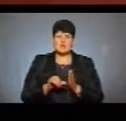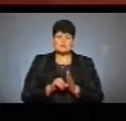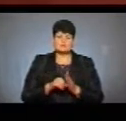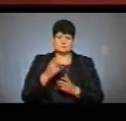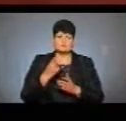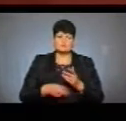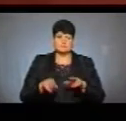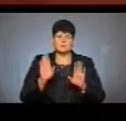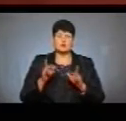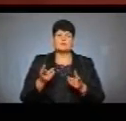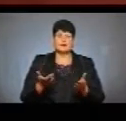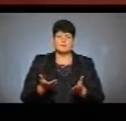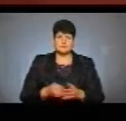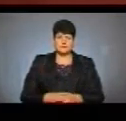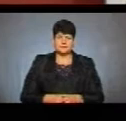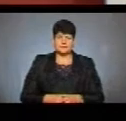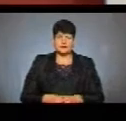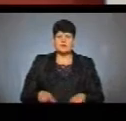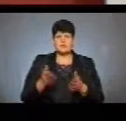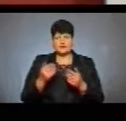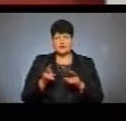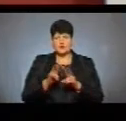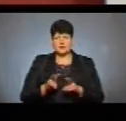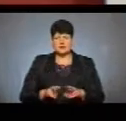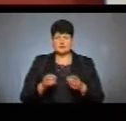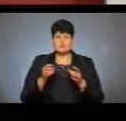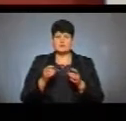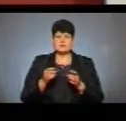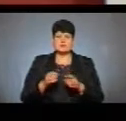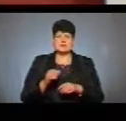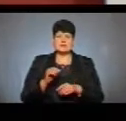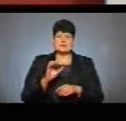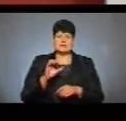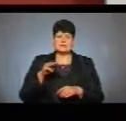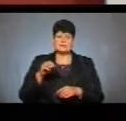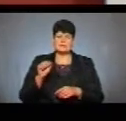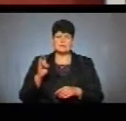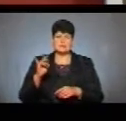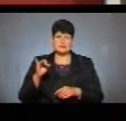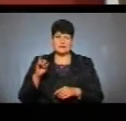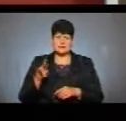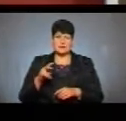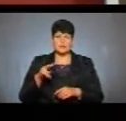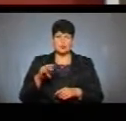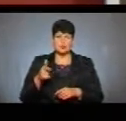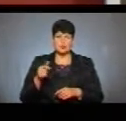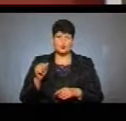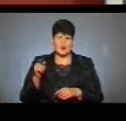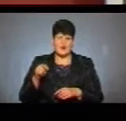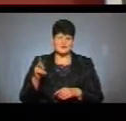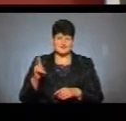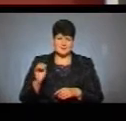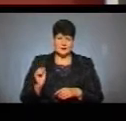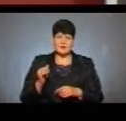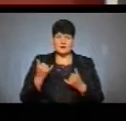капітуляції? Ну, дивіться, давайте розглянемо такий населений пункт Станиця Луганська, де провели вже розведення військ, і, як